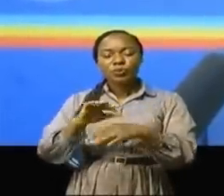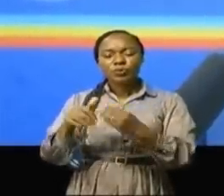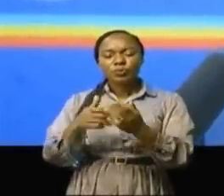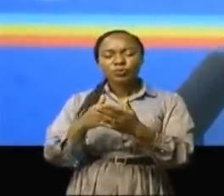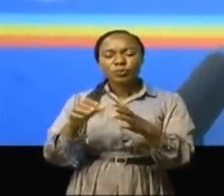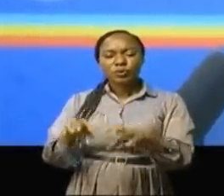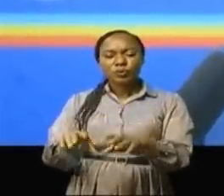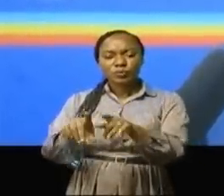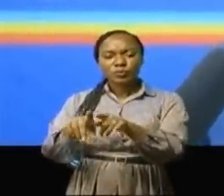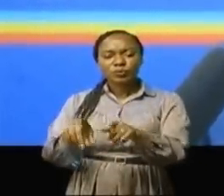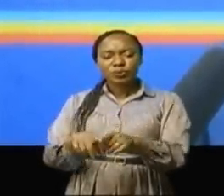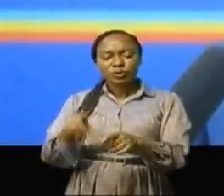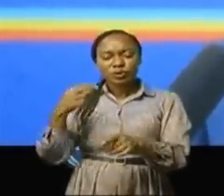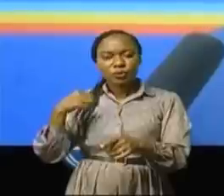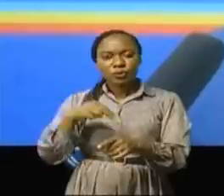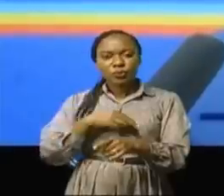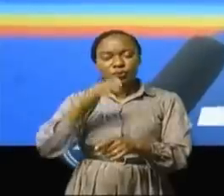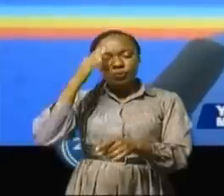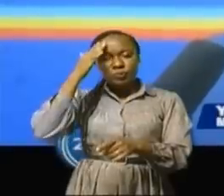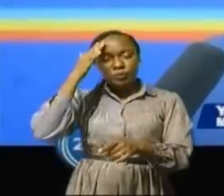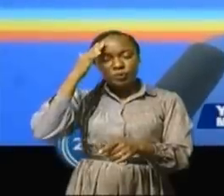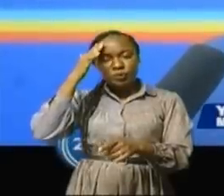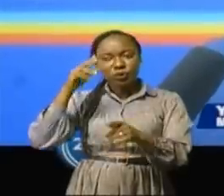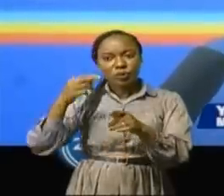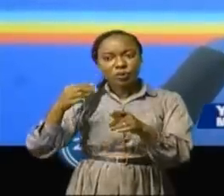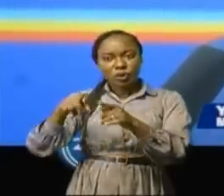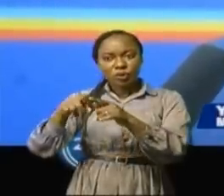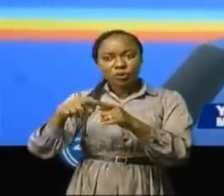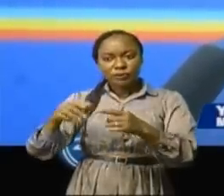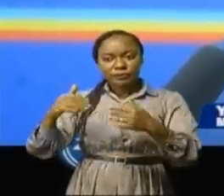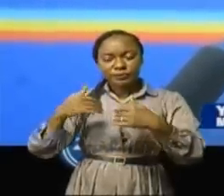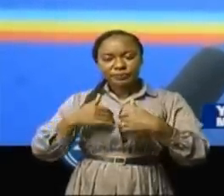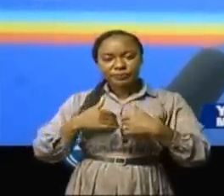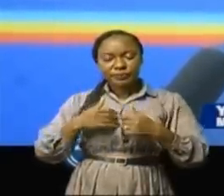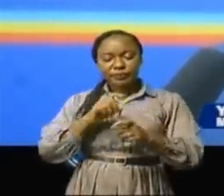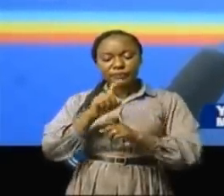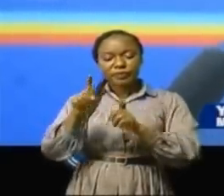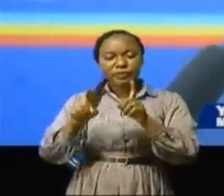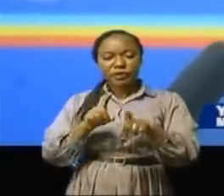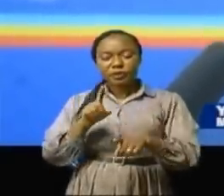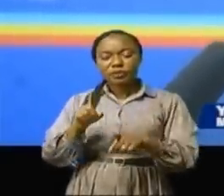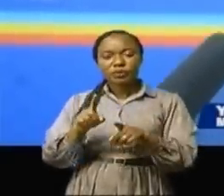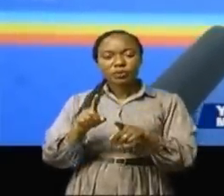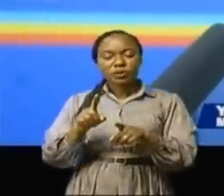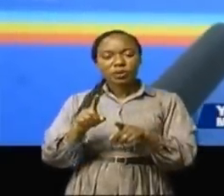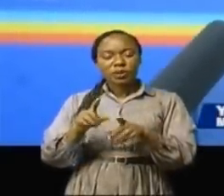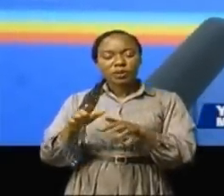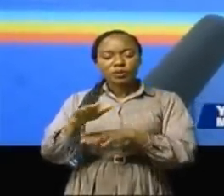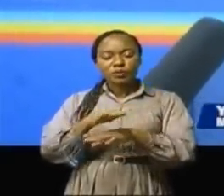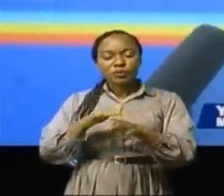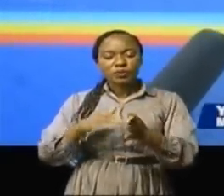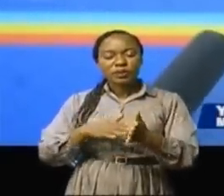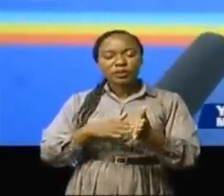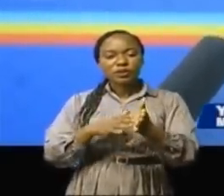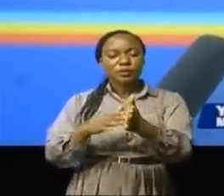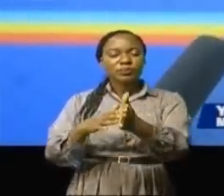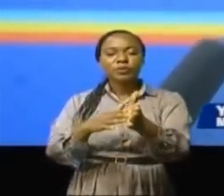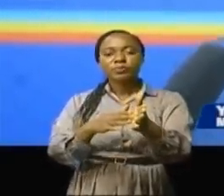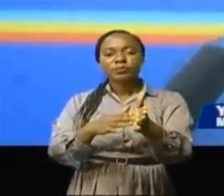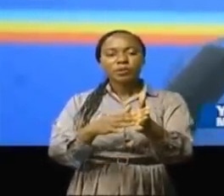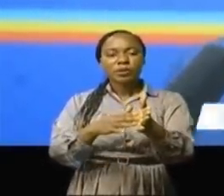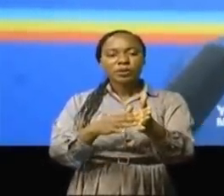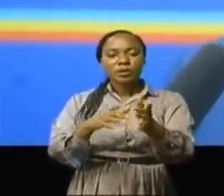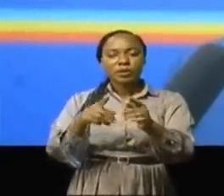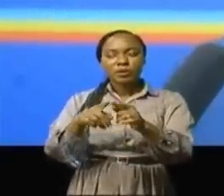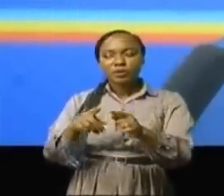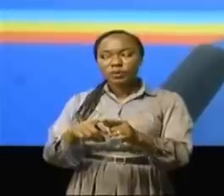nous connaissons aussi, vice-versa. Et nous avons évoqué la question concernant l'acheminement de